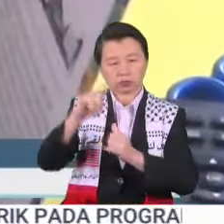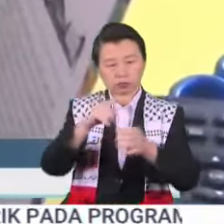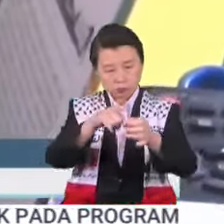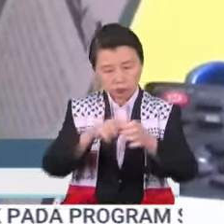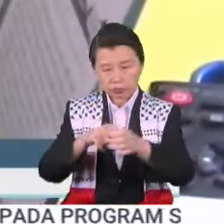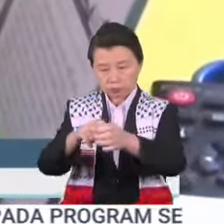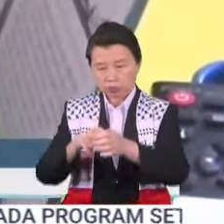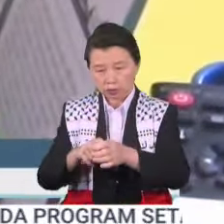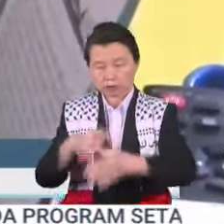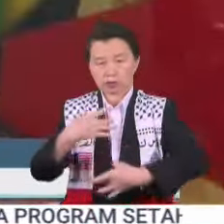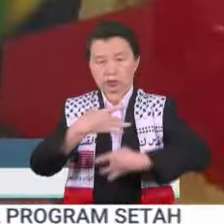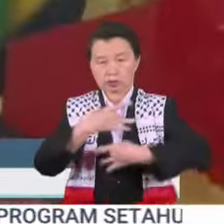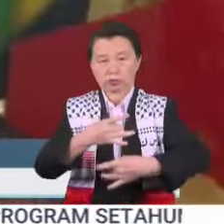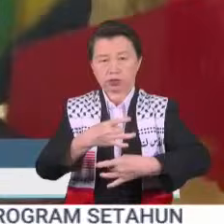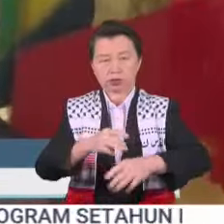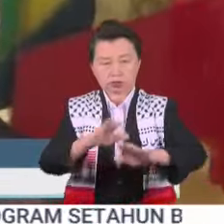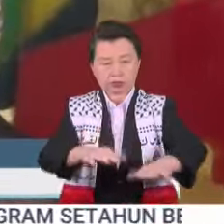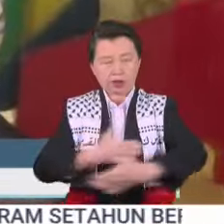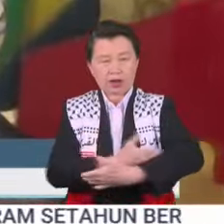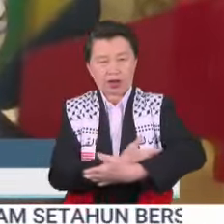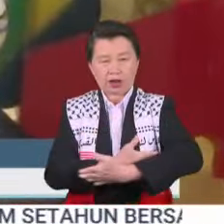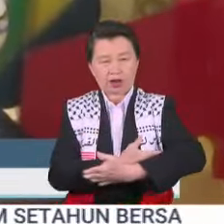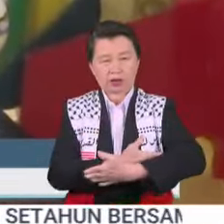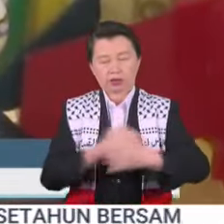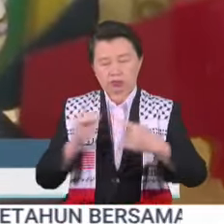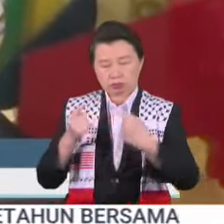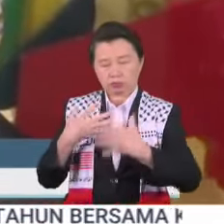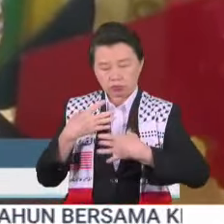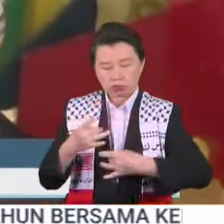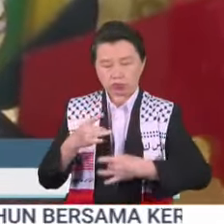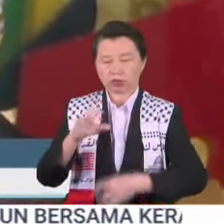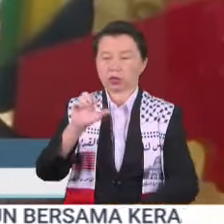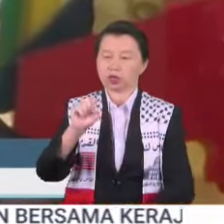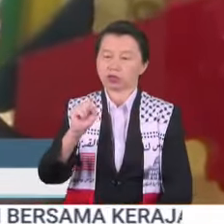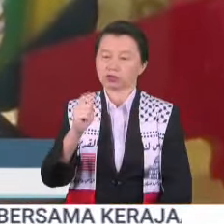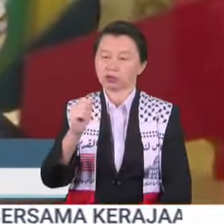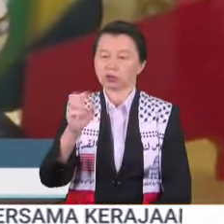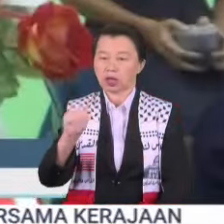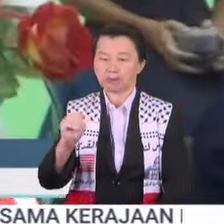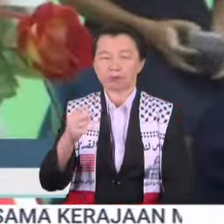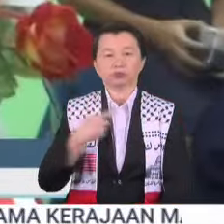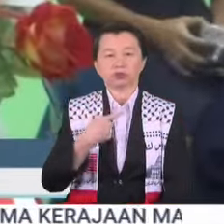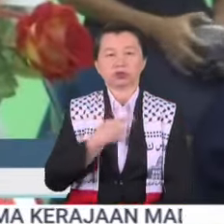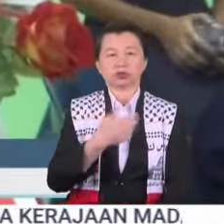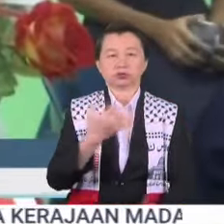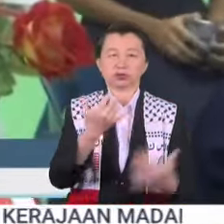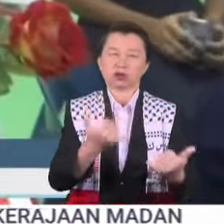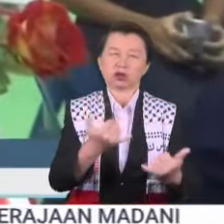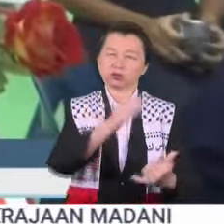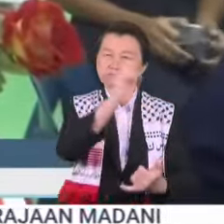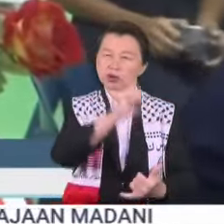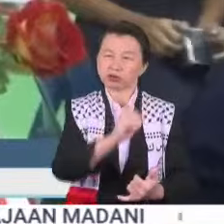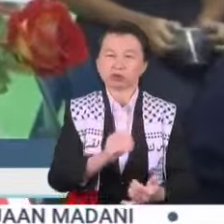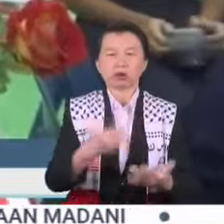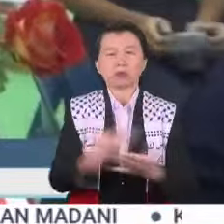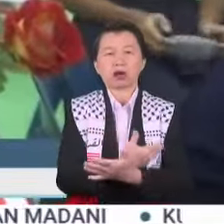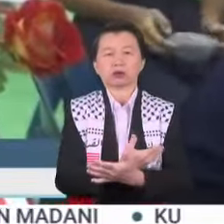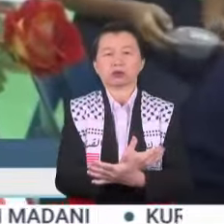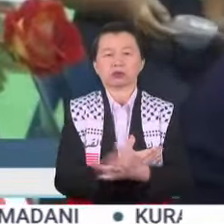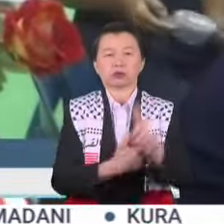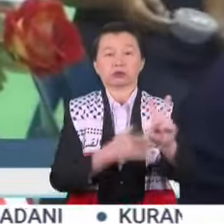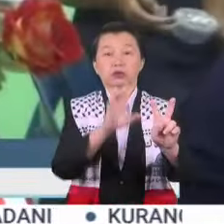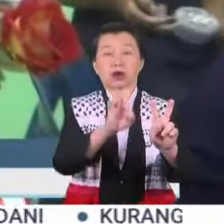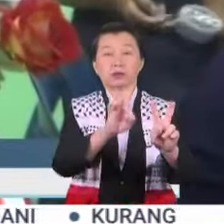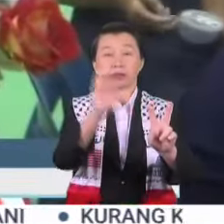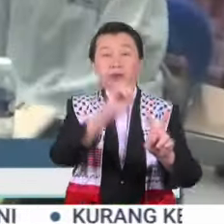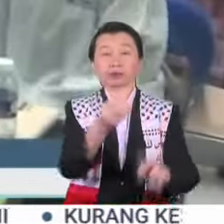menarik minat anak-anak kita terhadap STEM. Kita punya peratusan baru 28%,